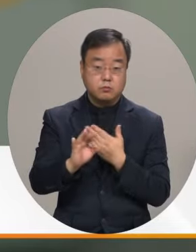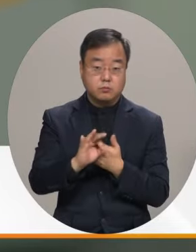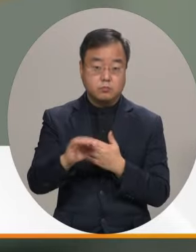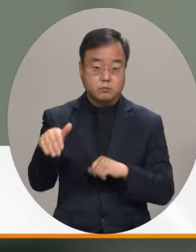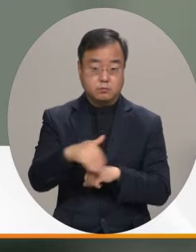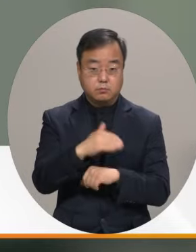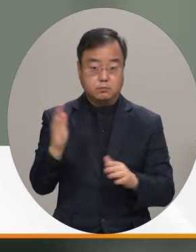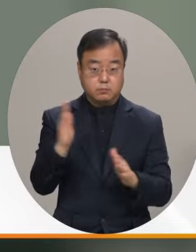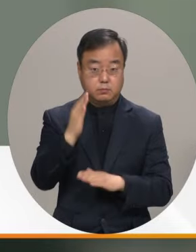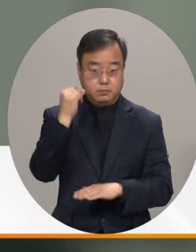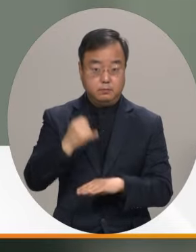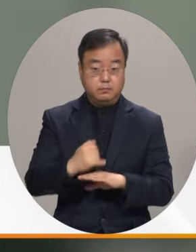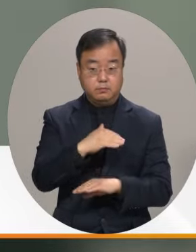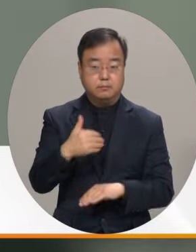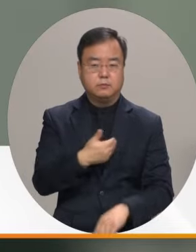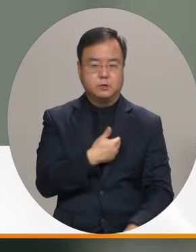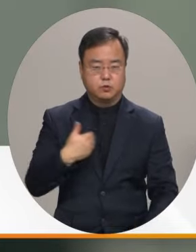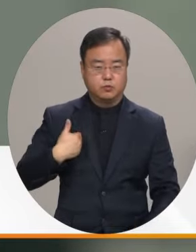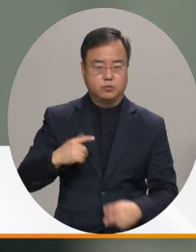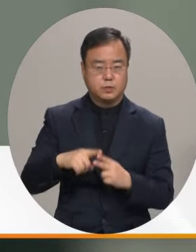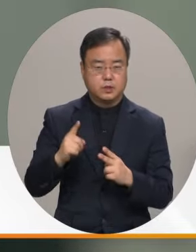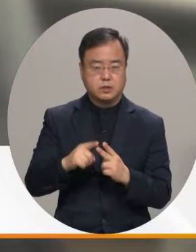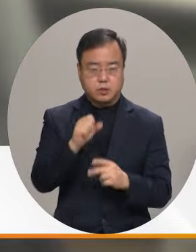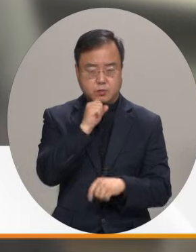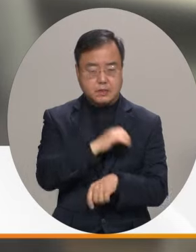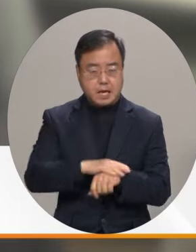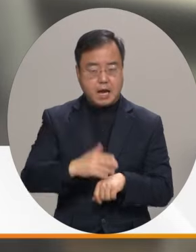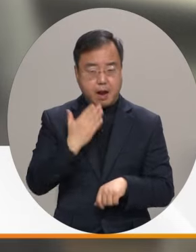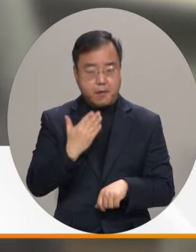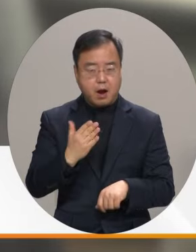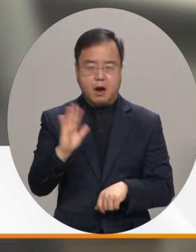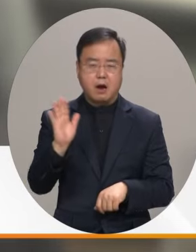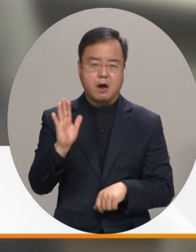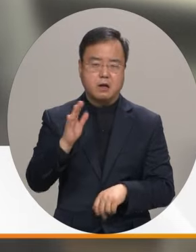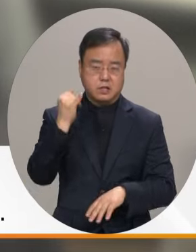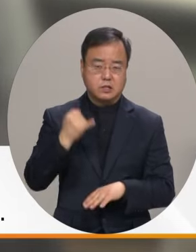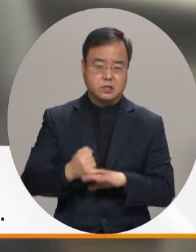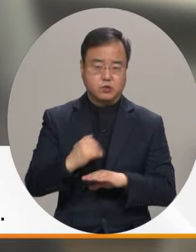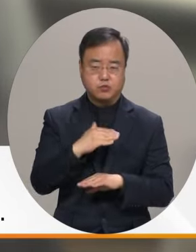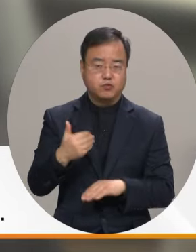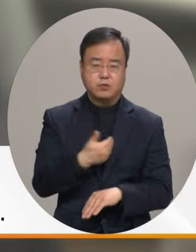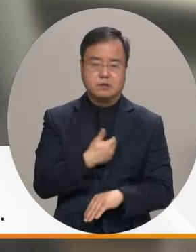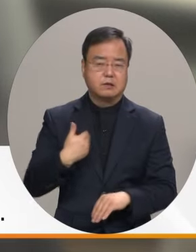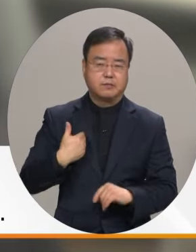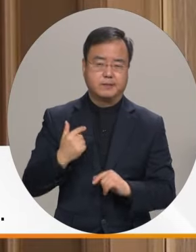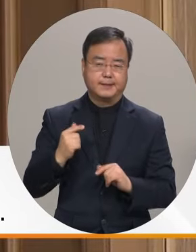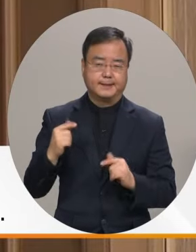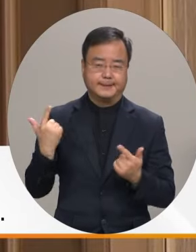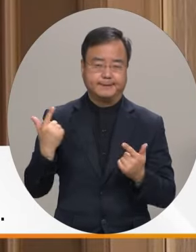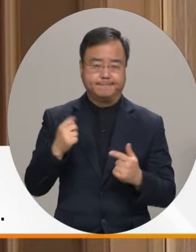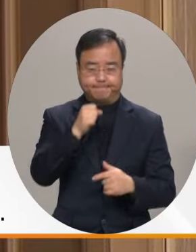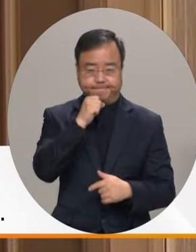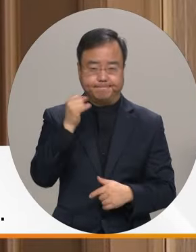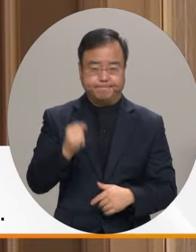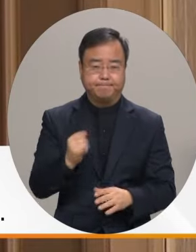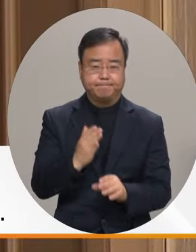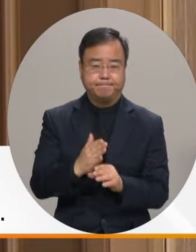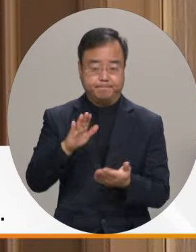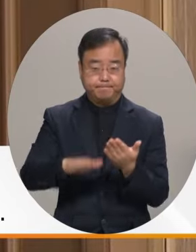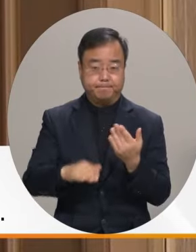충족하거나 점수가 잘 나올 일은 별로 없어요 최저 충족은 어렵고 또 점수가 안 나오다 보니까 더 낮은 대학까지 면접을